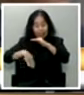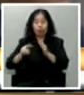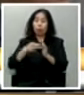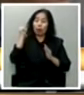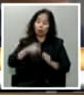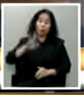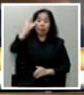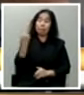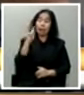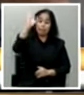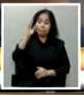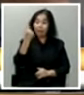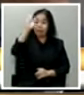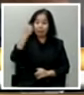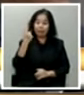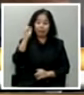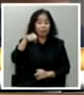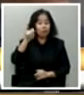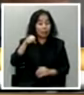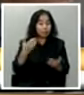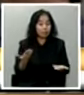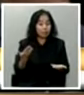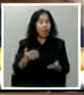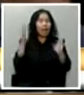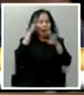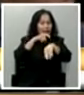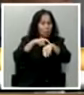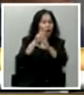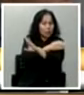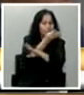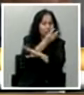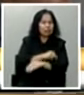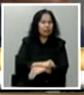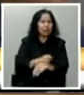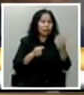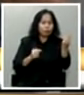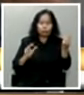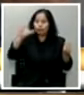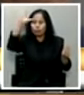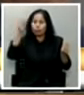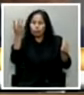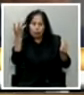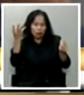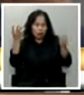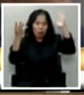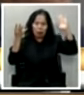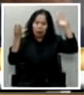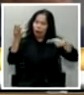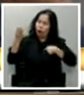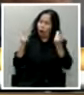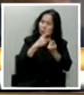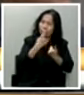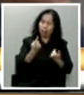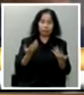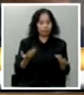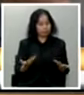ทุกครั้งครับนั่นหมายว่าซีกเสียงข้างน้อยก็เสนอได้ซีกเสียงข้างมากก็เสนอได้มันจะเป็นบรรทัดฐาน